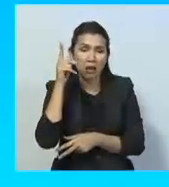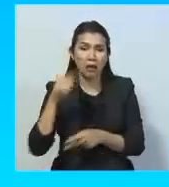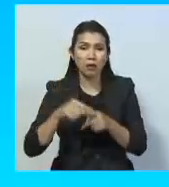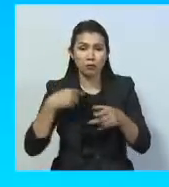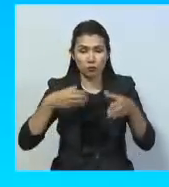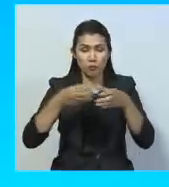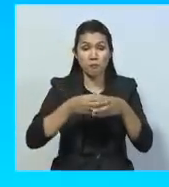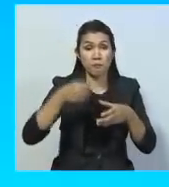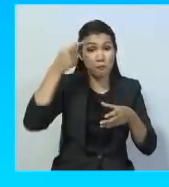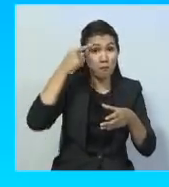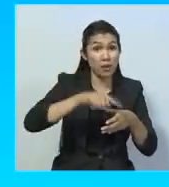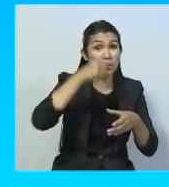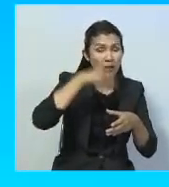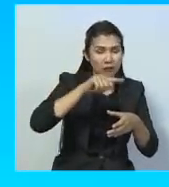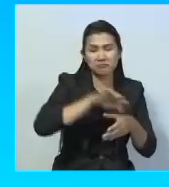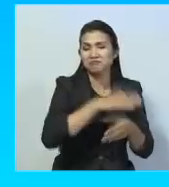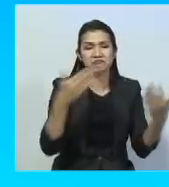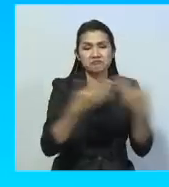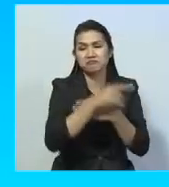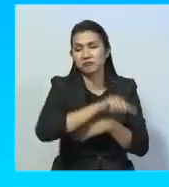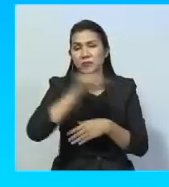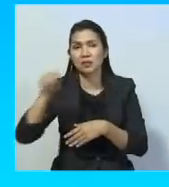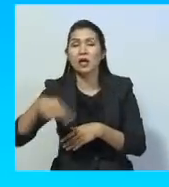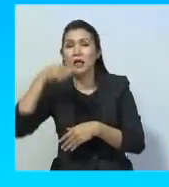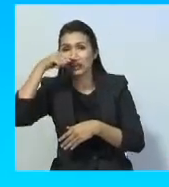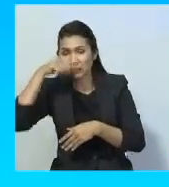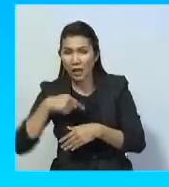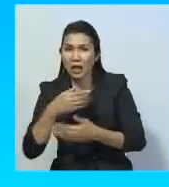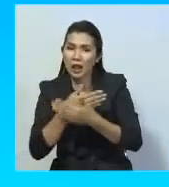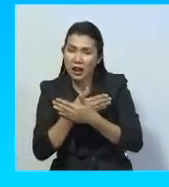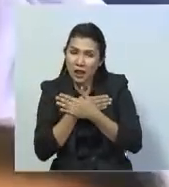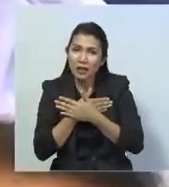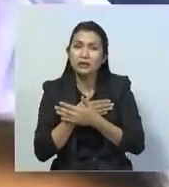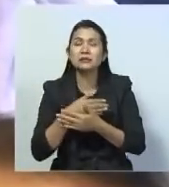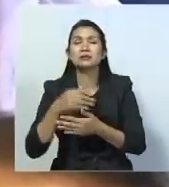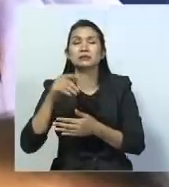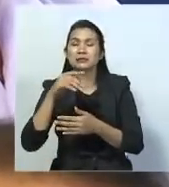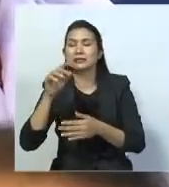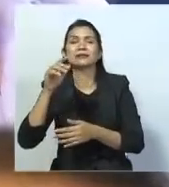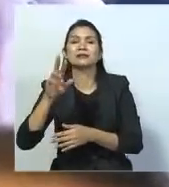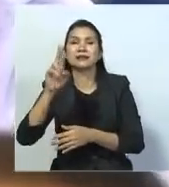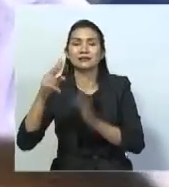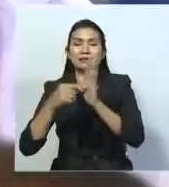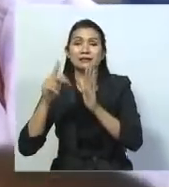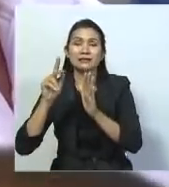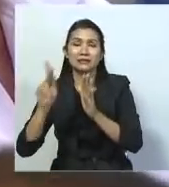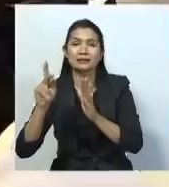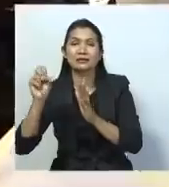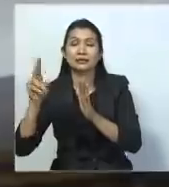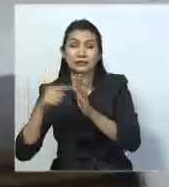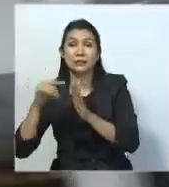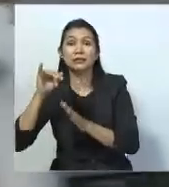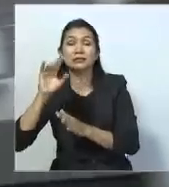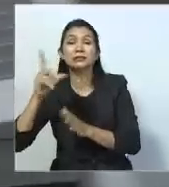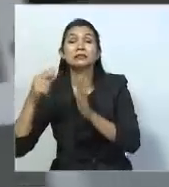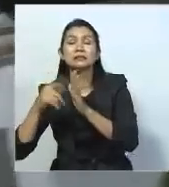ออกจากพรรคเพื่อไทยแล้วก็มาร่วมกับที่พรรคไทยรักษาชาติพรรคนี้เนี่ยแหละค่ะ ค่ะทีนี้พาไปดูอีกพรรคหนึ่งแล้